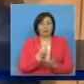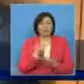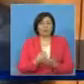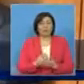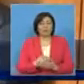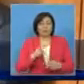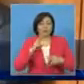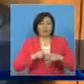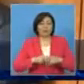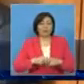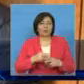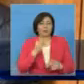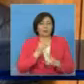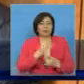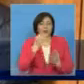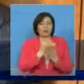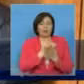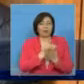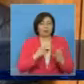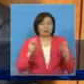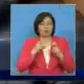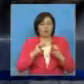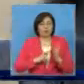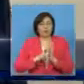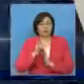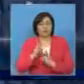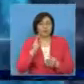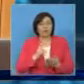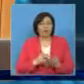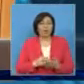қылмыстық кодекстің алаяқтық бабы бойынша іс қозғалды. Егер күдіктінің кінәсі